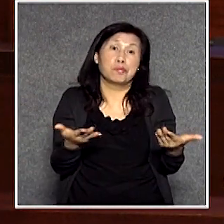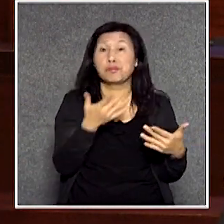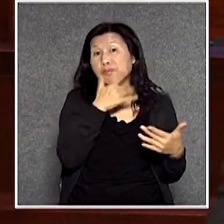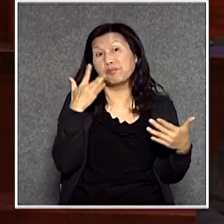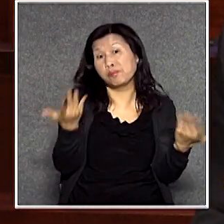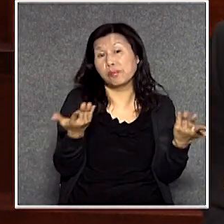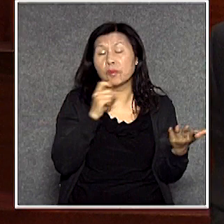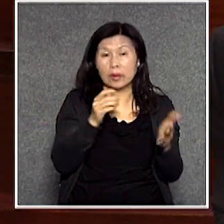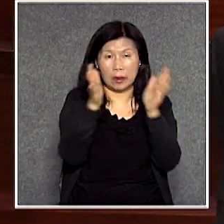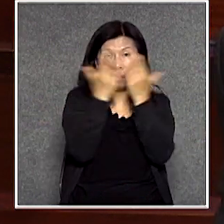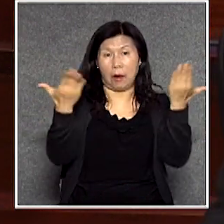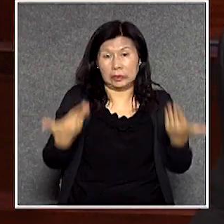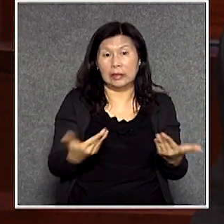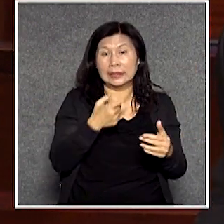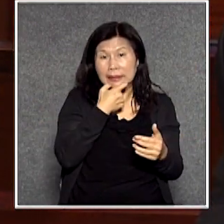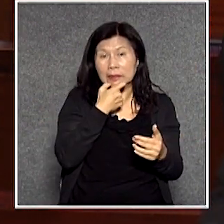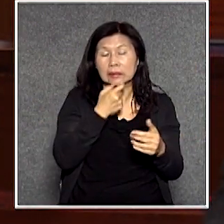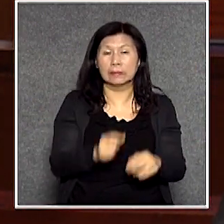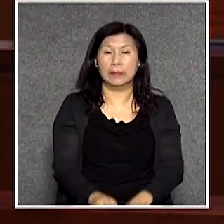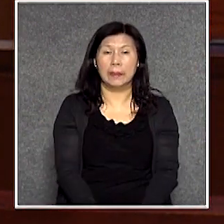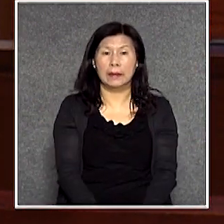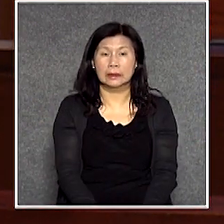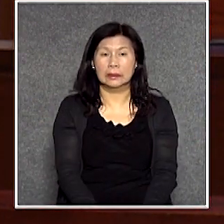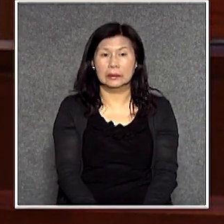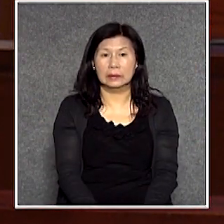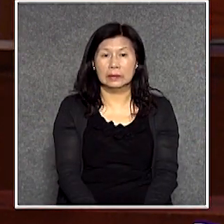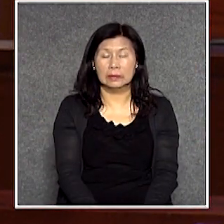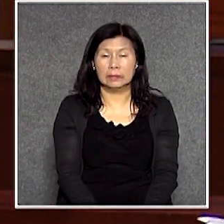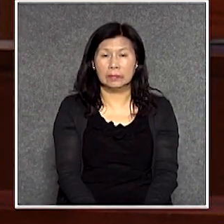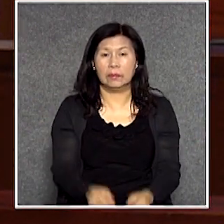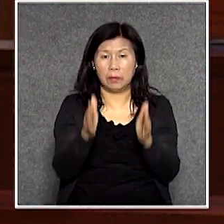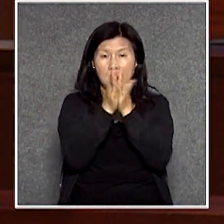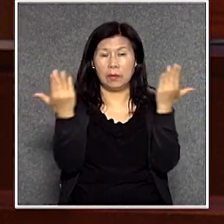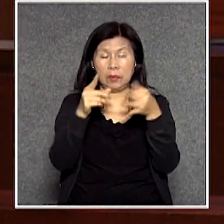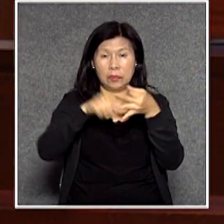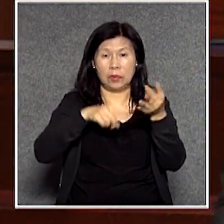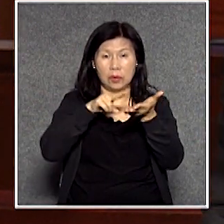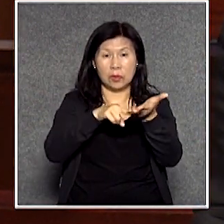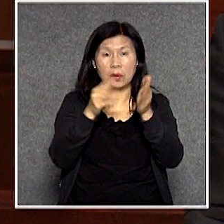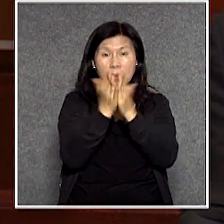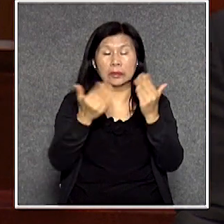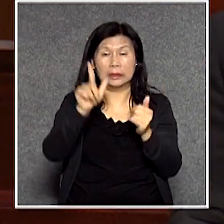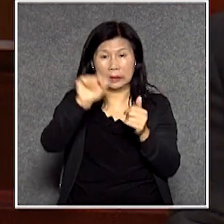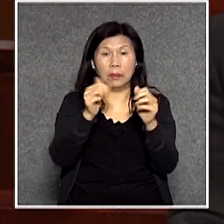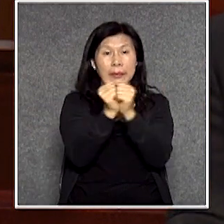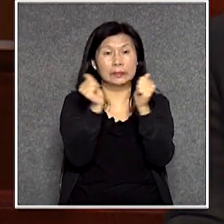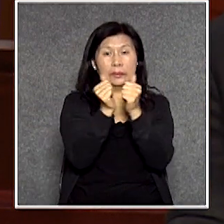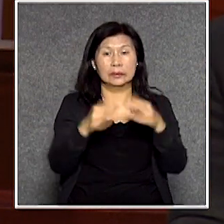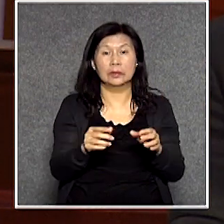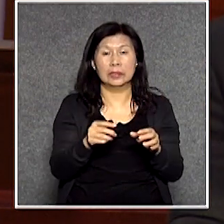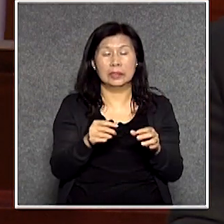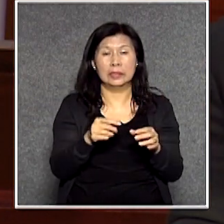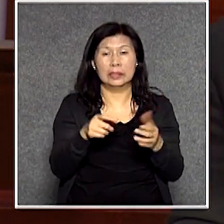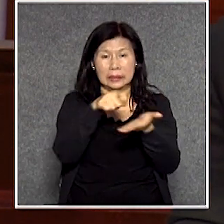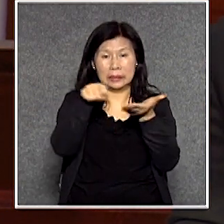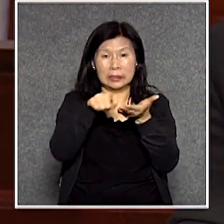今日有份報紙仲好笑，主席你可能唔知道，即係呢個信報唔知係咪佢老友嚟嘅，有篇社評叫